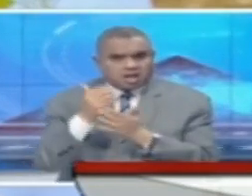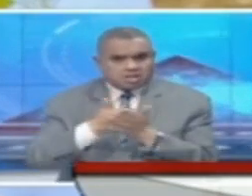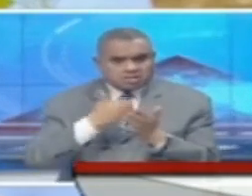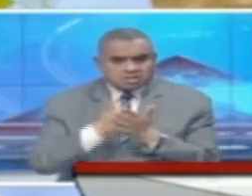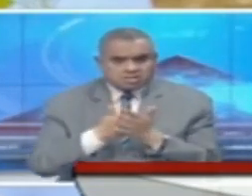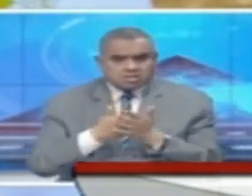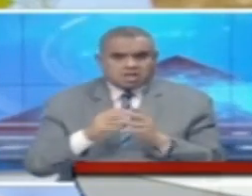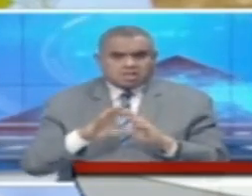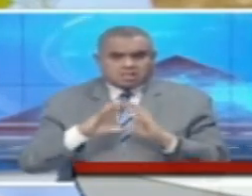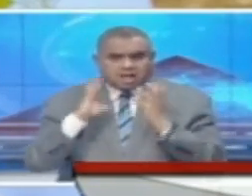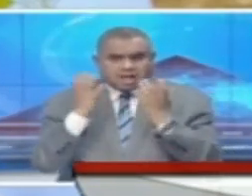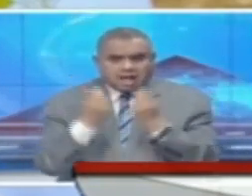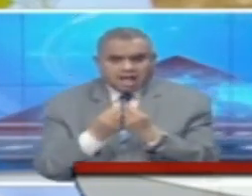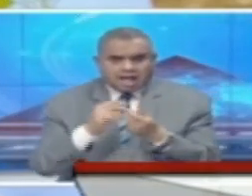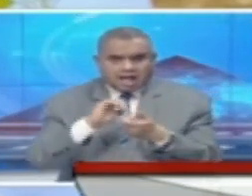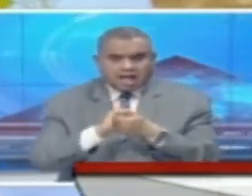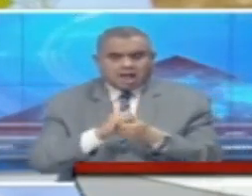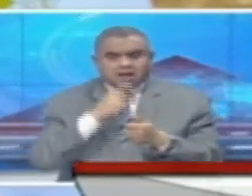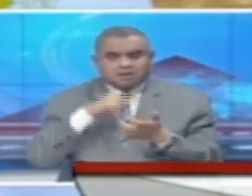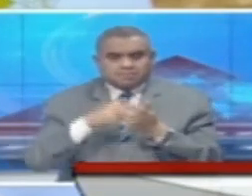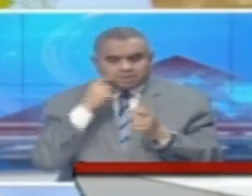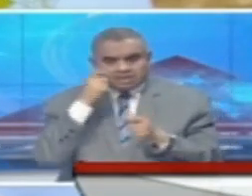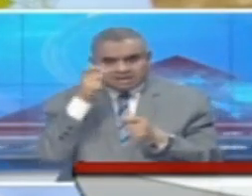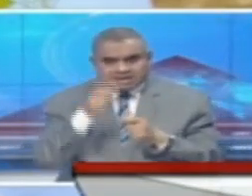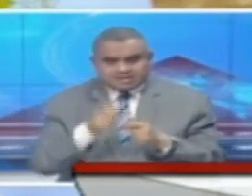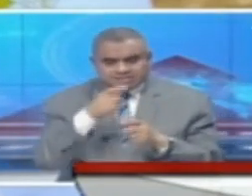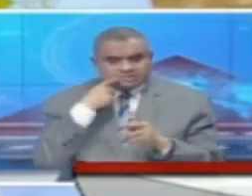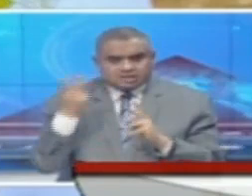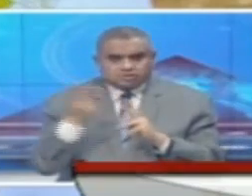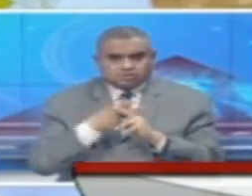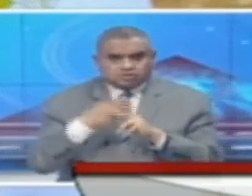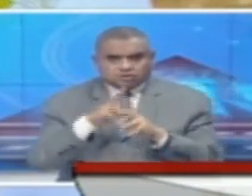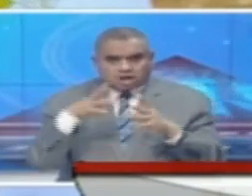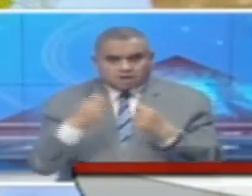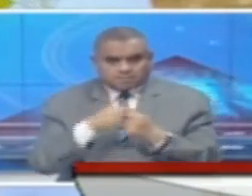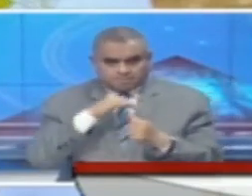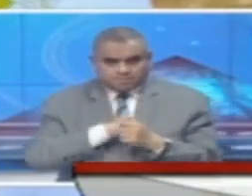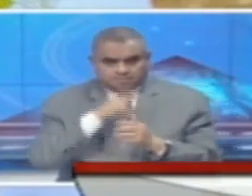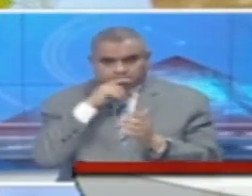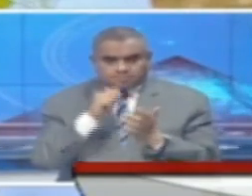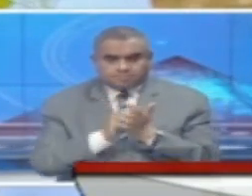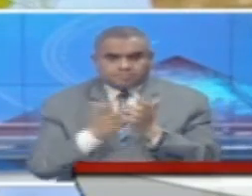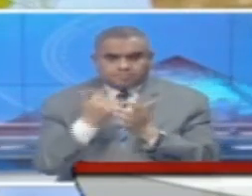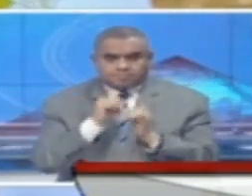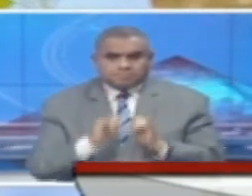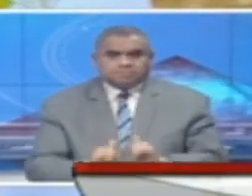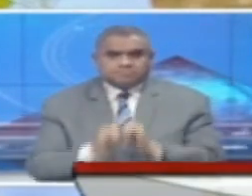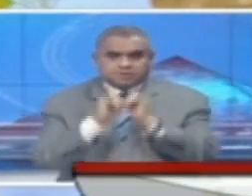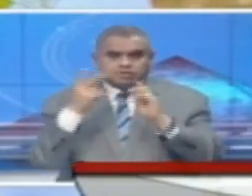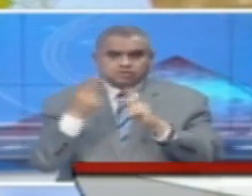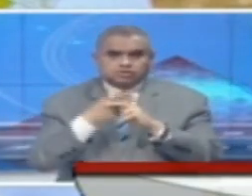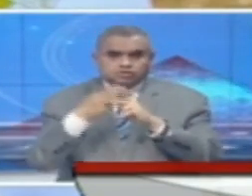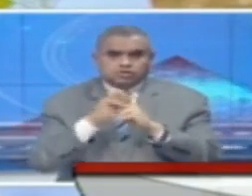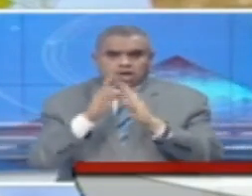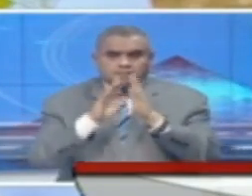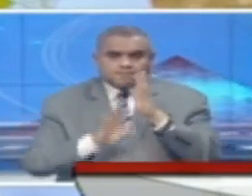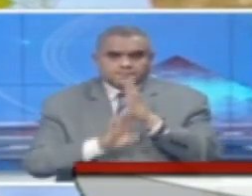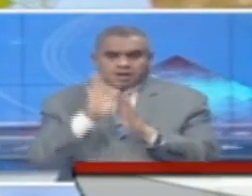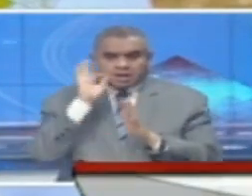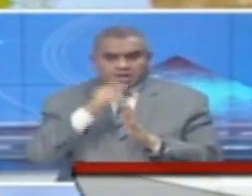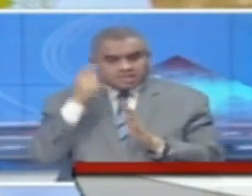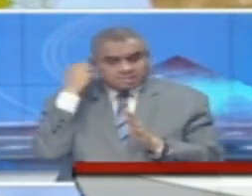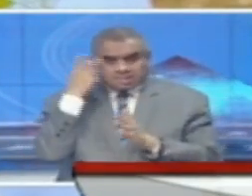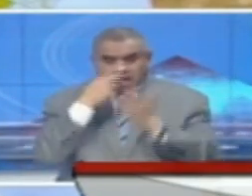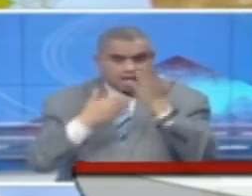وللمجتمع وللإنسان المصري القادم. هيكون كل للإنسان المصري المواطن اللي يتحمل